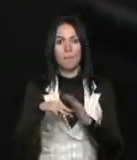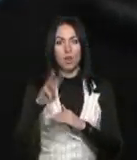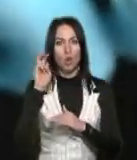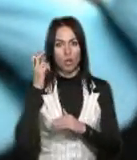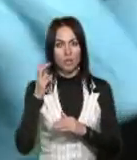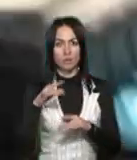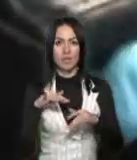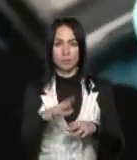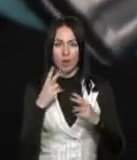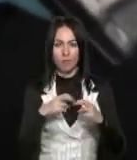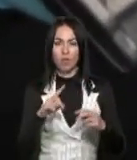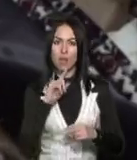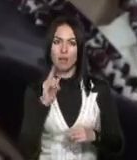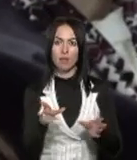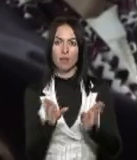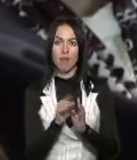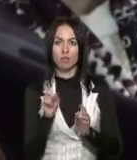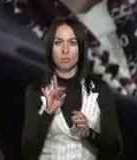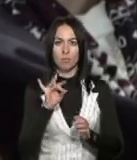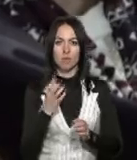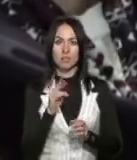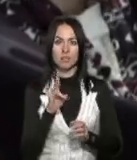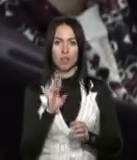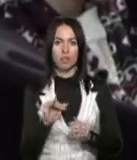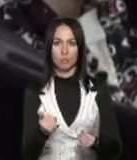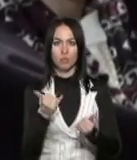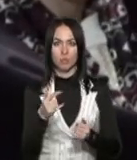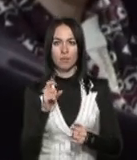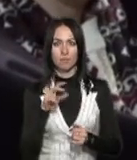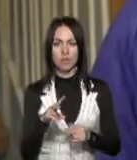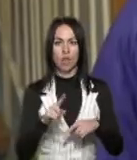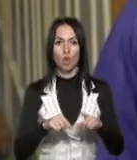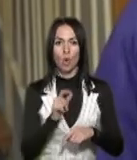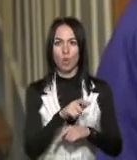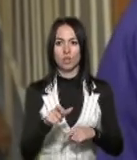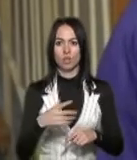суді розглядали рік разом з присяжними. Сьогодні у залі родичі загиблих.